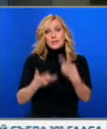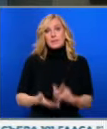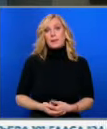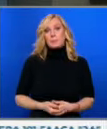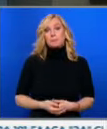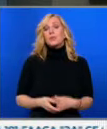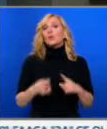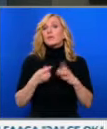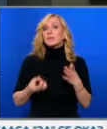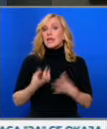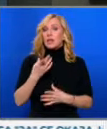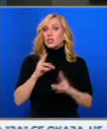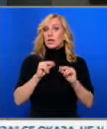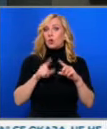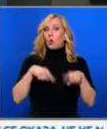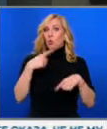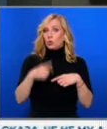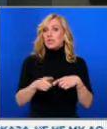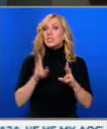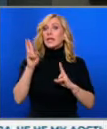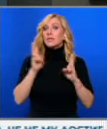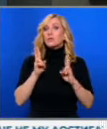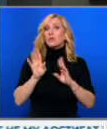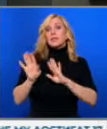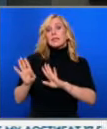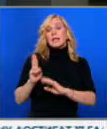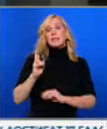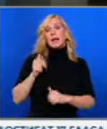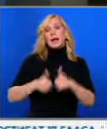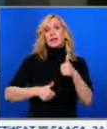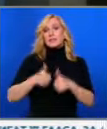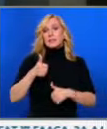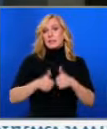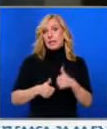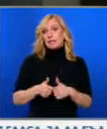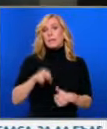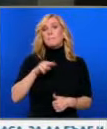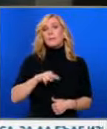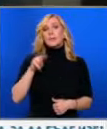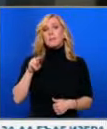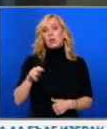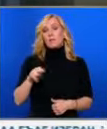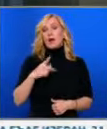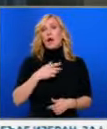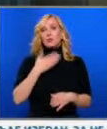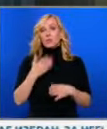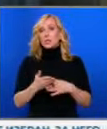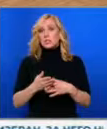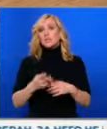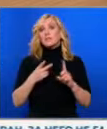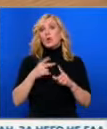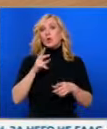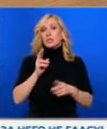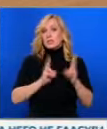От Възраждане заявиха, че утре в Народното събрание ще гласуват за своя кандидат за председател на Народно събрание Петър Петров. Ако се стигне до балотаж,